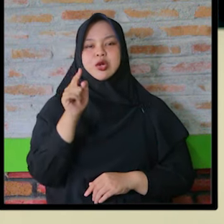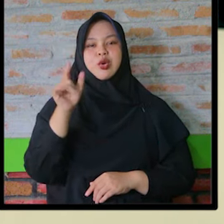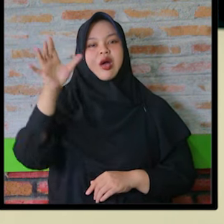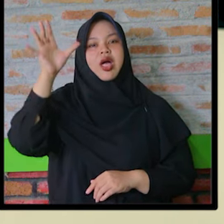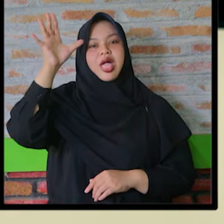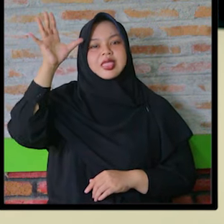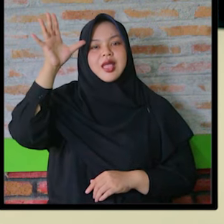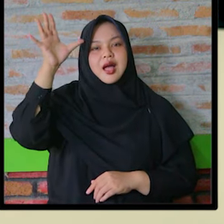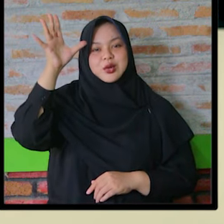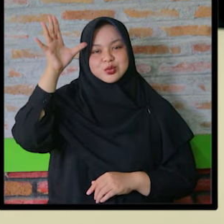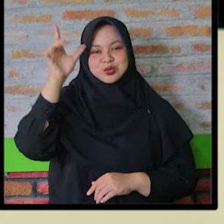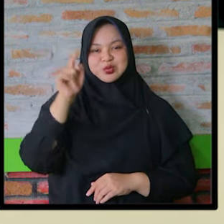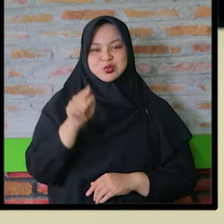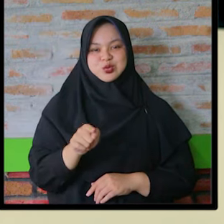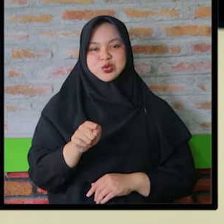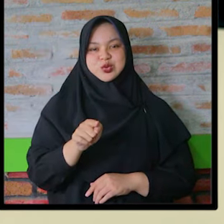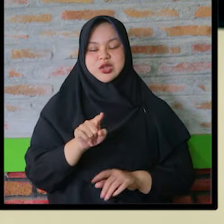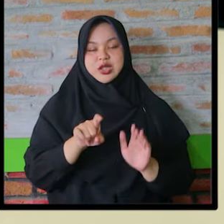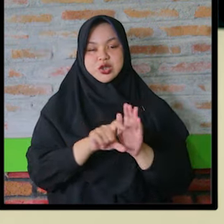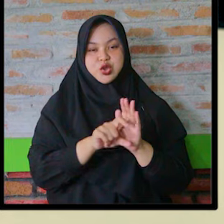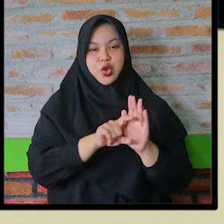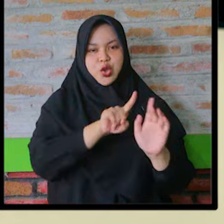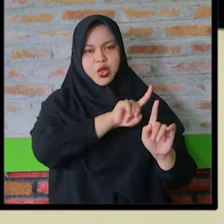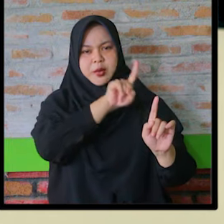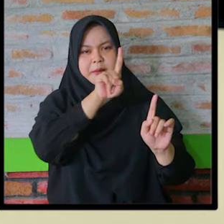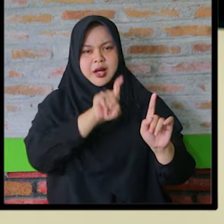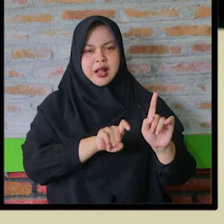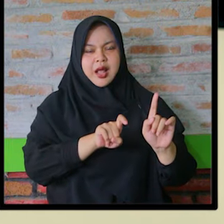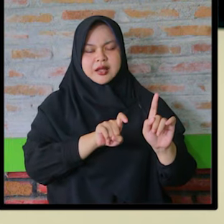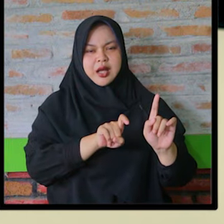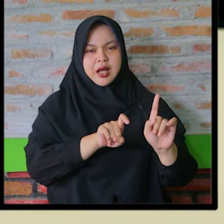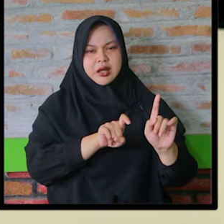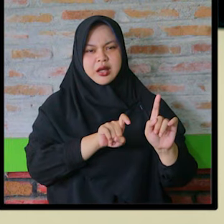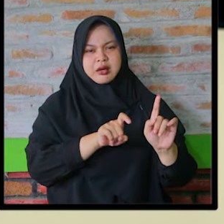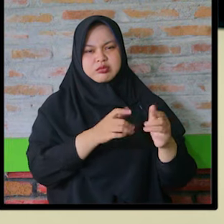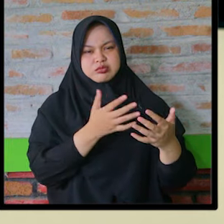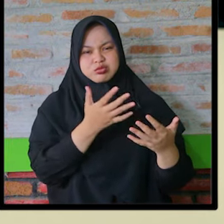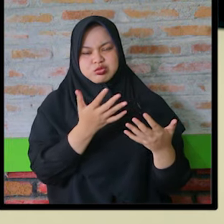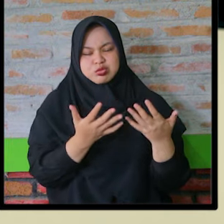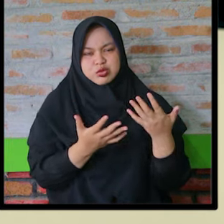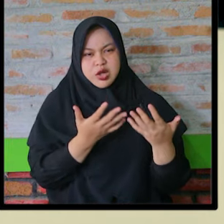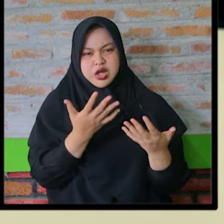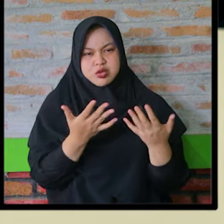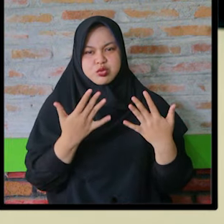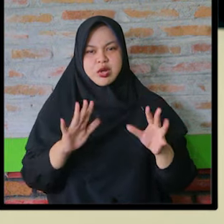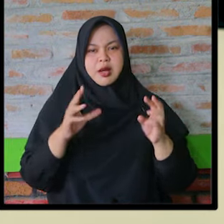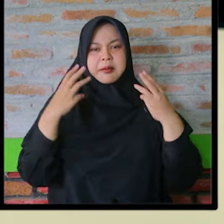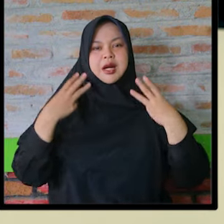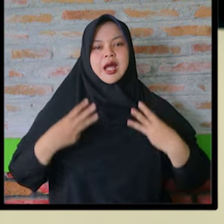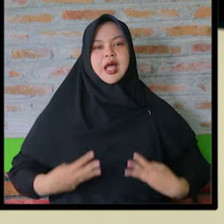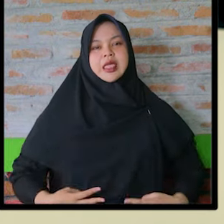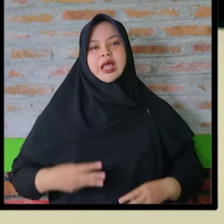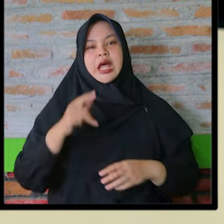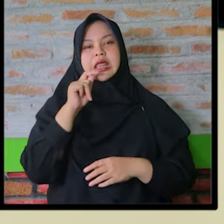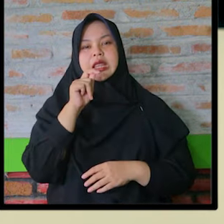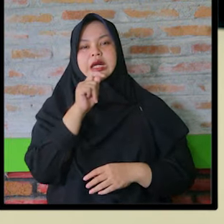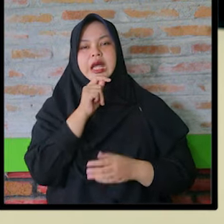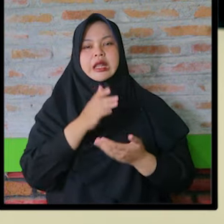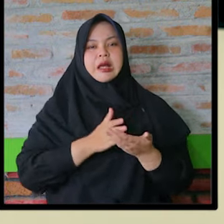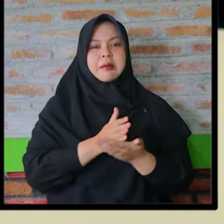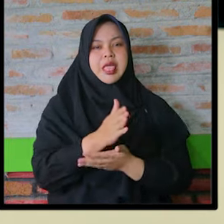ngerti he e misalnya bertanyanya itu rumangsanya sudah beretika ternyata melanggar